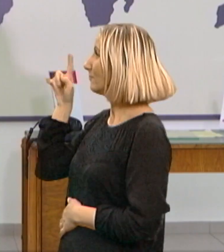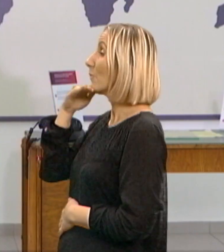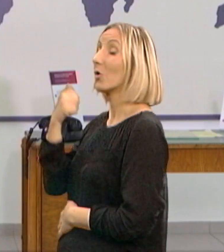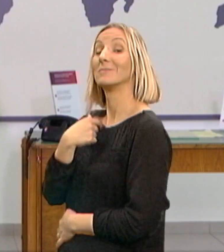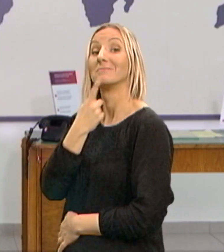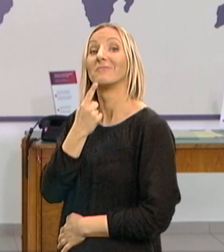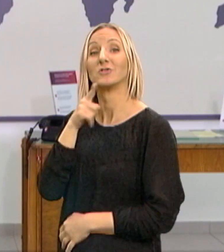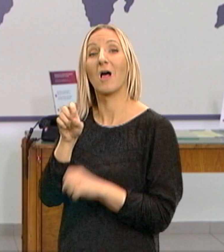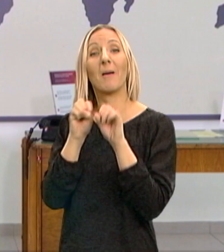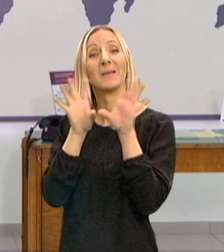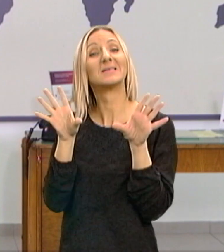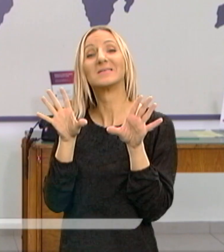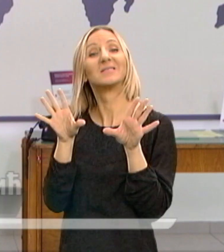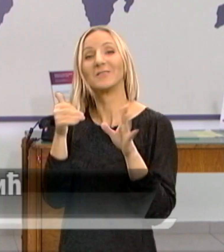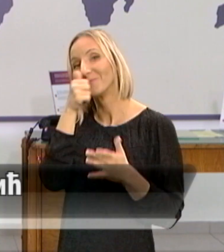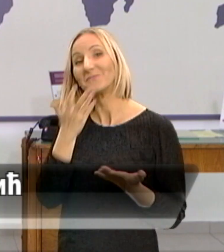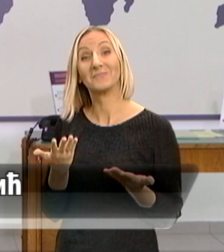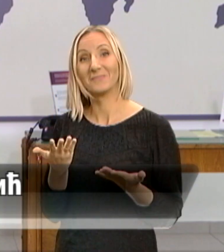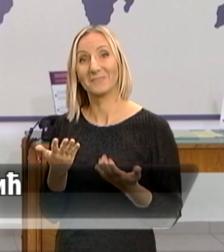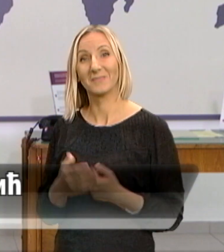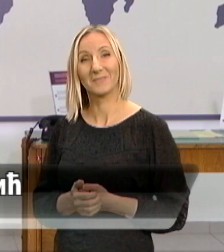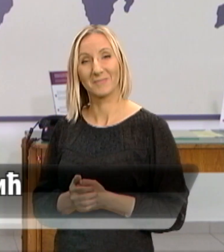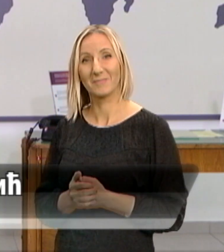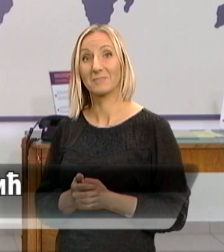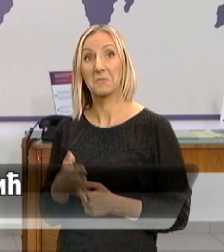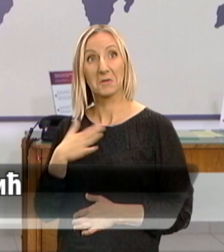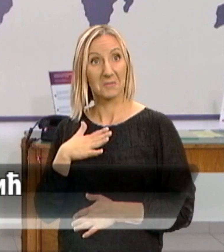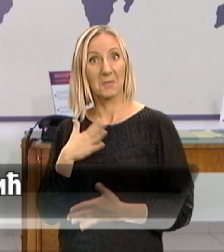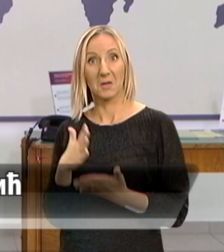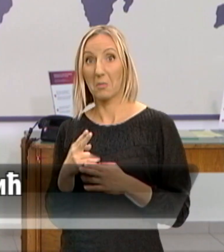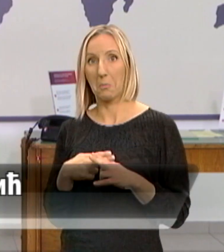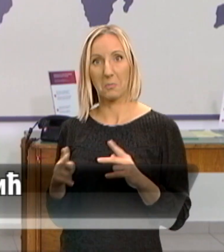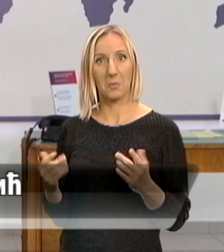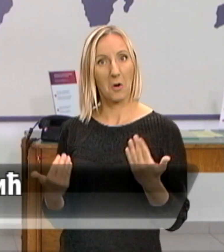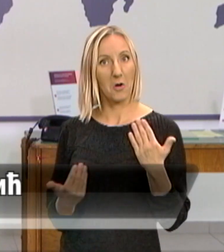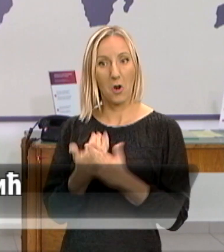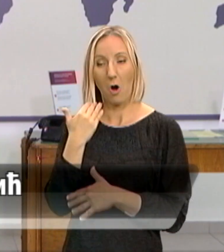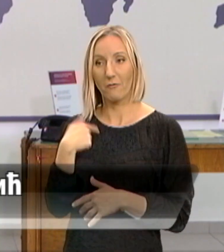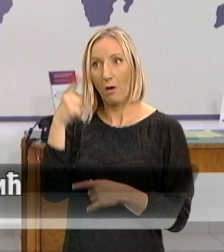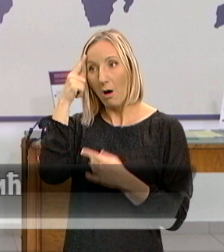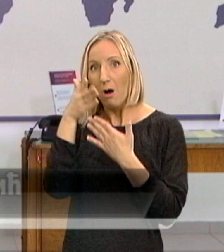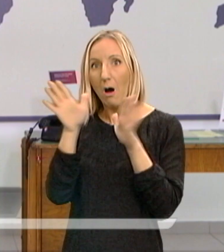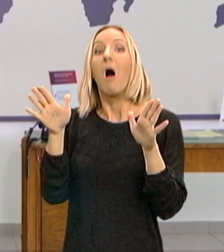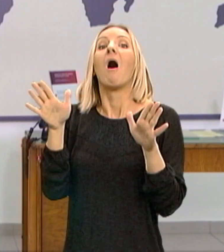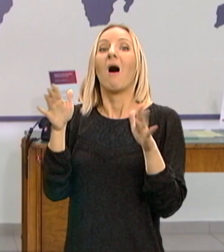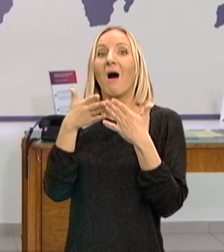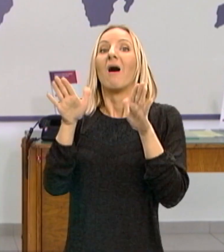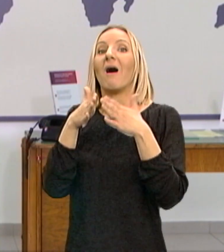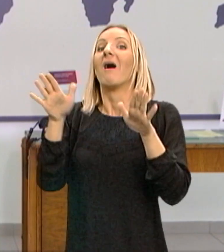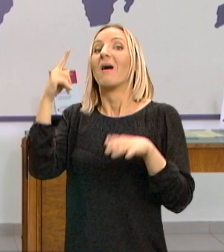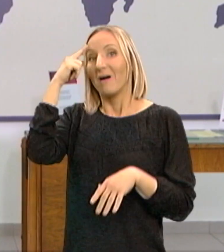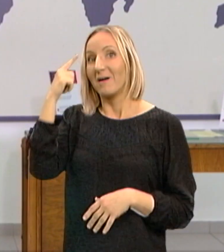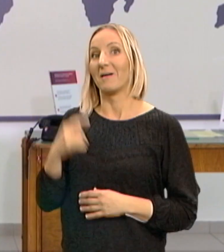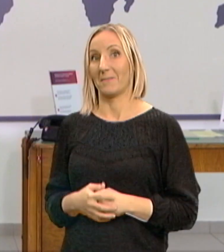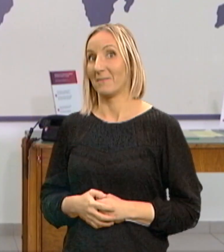dopadalo u toj emisiji je nešto što je bilo za mene potpuno novo, otvorilo mi je vidike. Mislim da